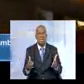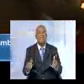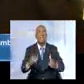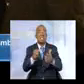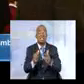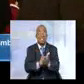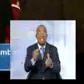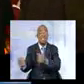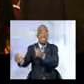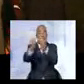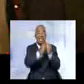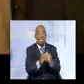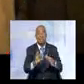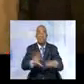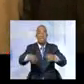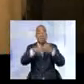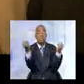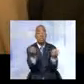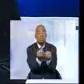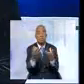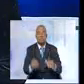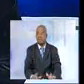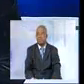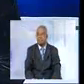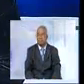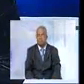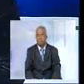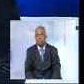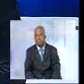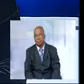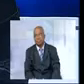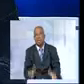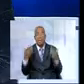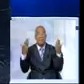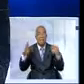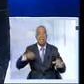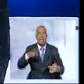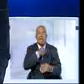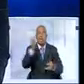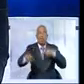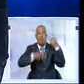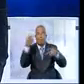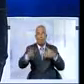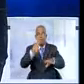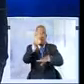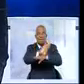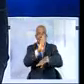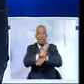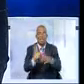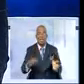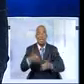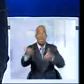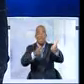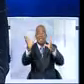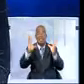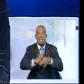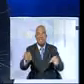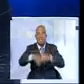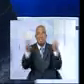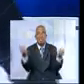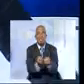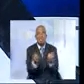secteurs d'activité socio-économique. Et à Boaké, les opérateurs économiques sont en formation. La formation porte